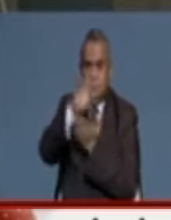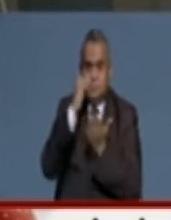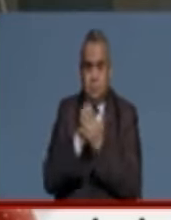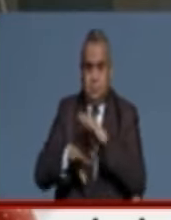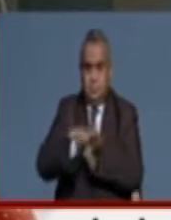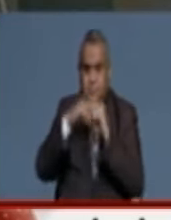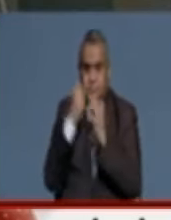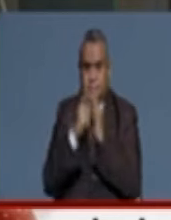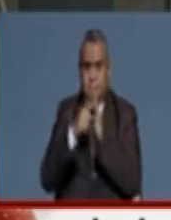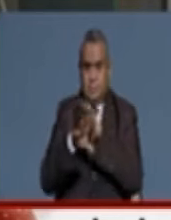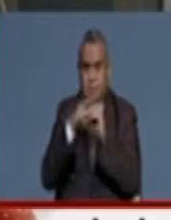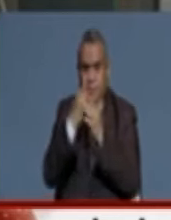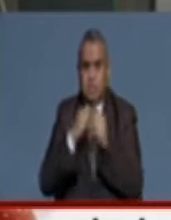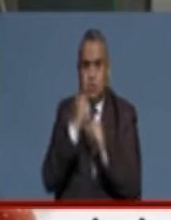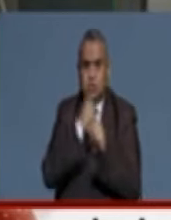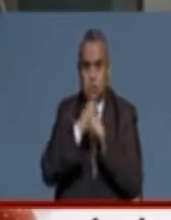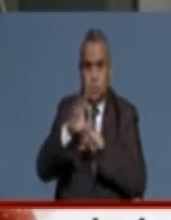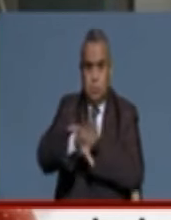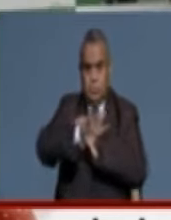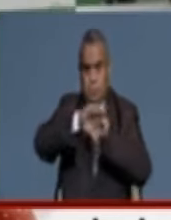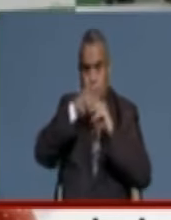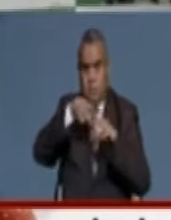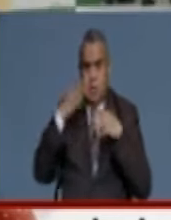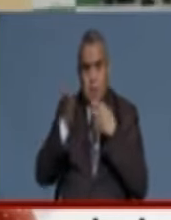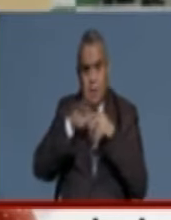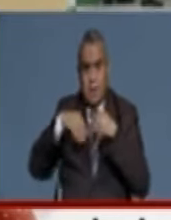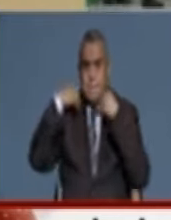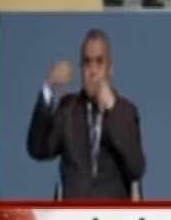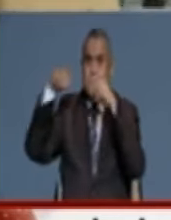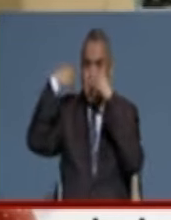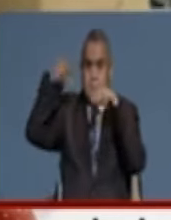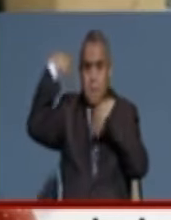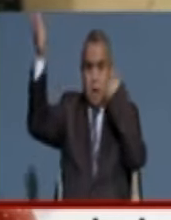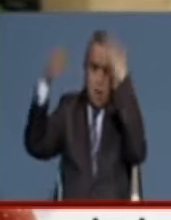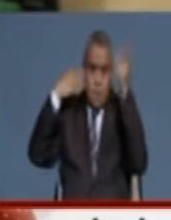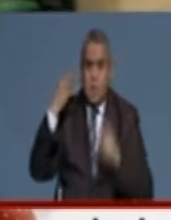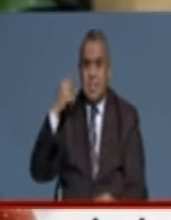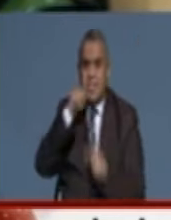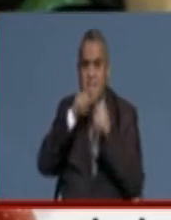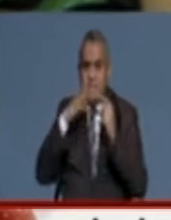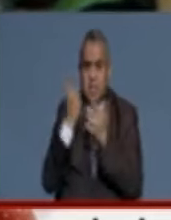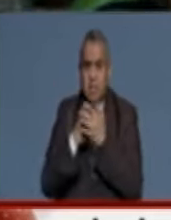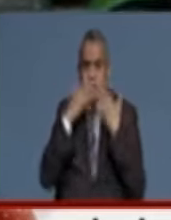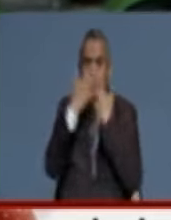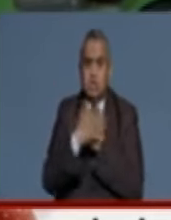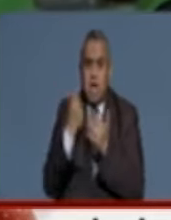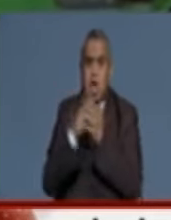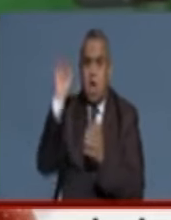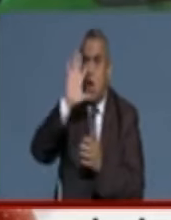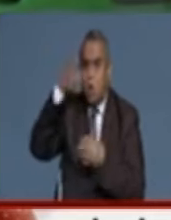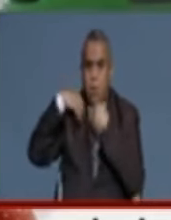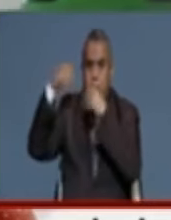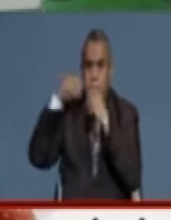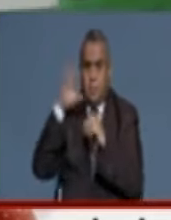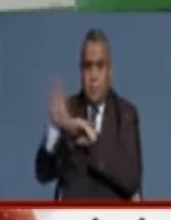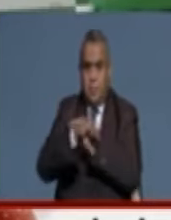المغذيه لمنتجاتنا، وقدرنا نصدر منها 30% ونصنع لحساب شركات اجنبيه. مجموعه فانتازيا